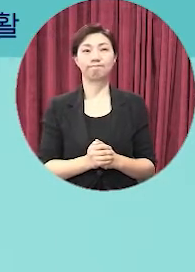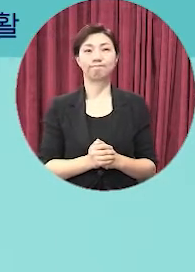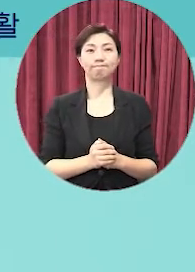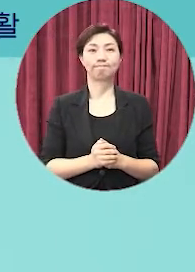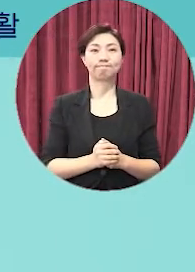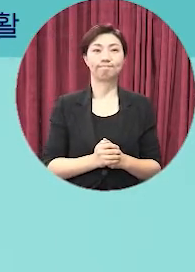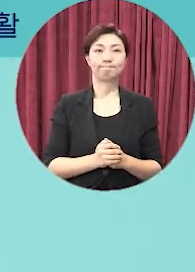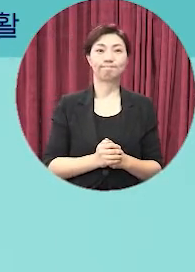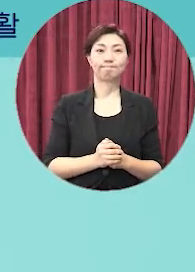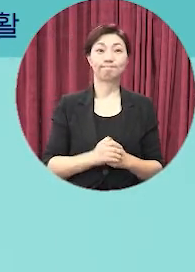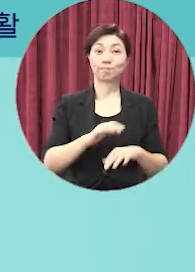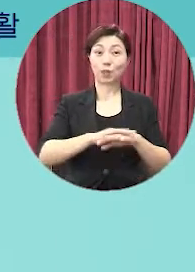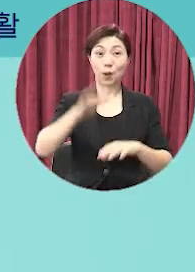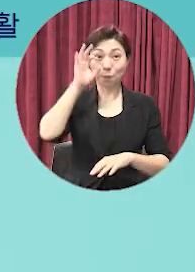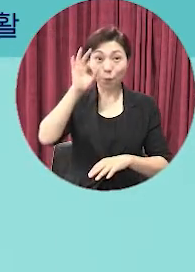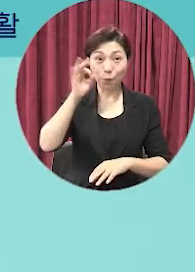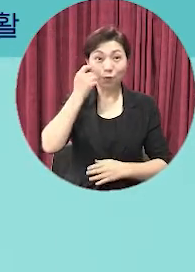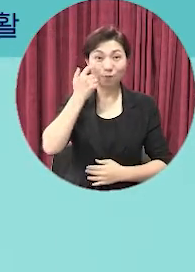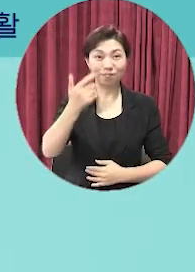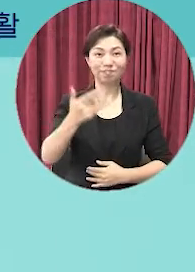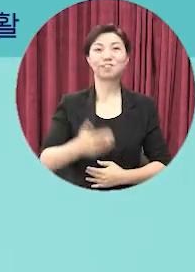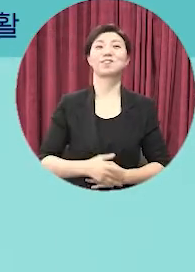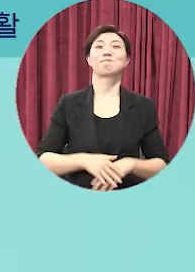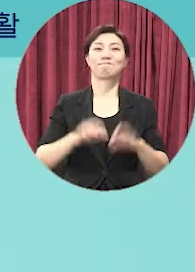네, 전체 화면으로 보이시는지요?